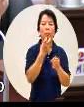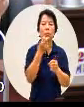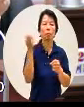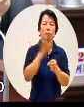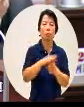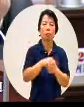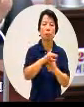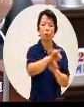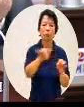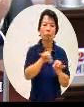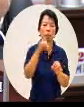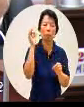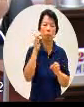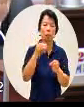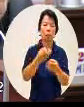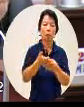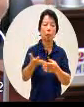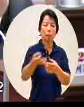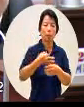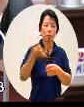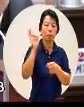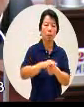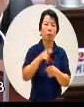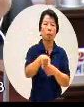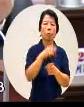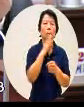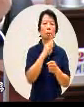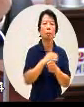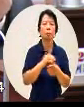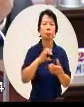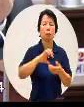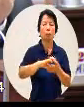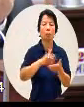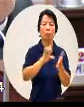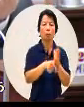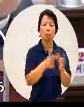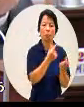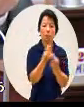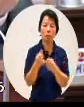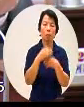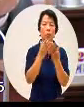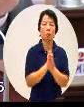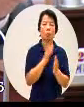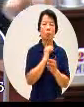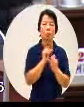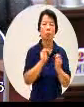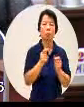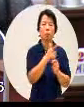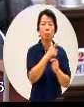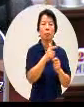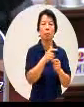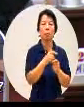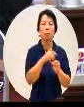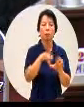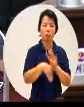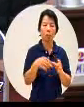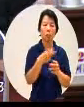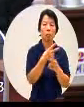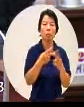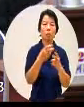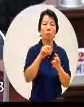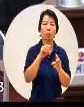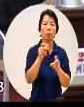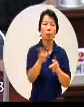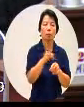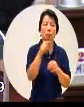中央補助地方補助這就是中央給人的錢舉債這個也定時了非稅客和稅客我現在跟你討